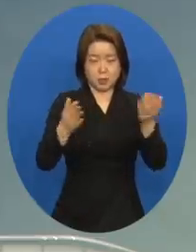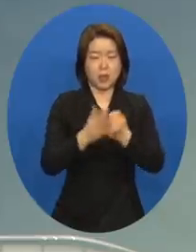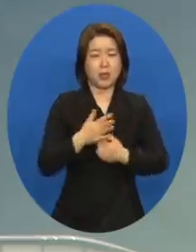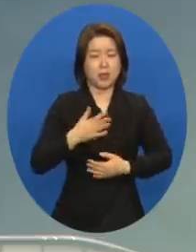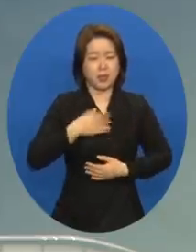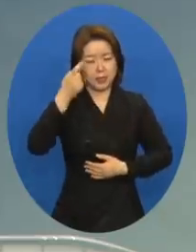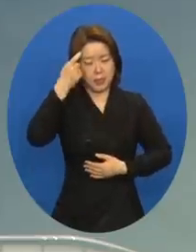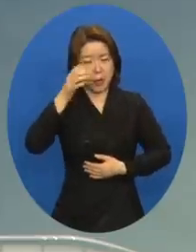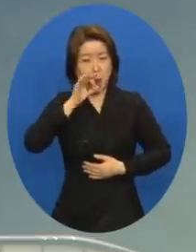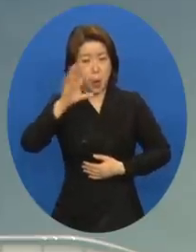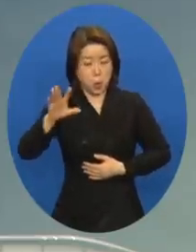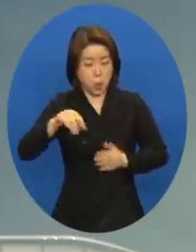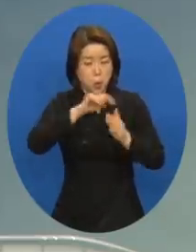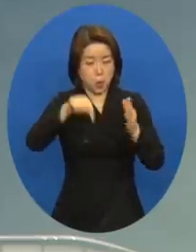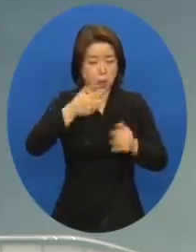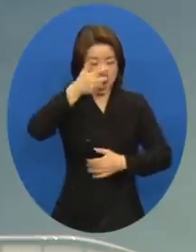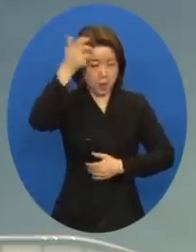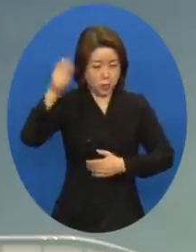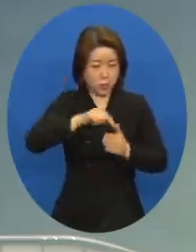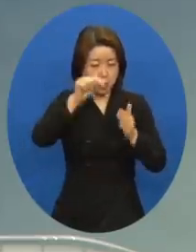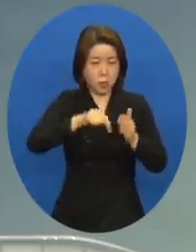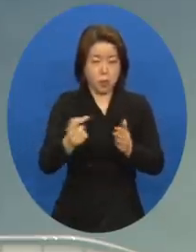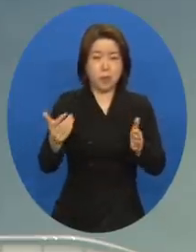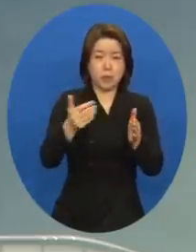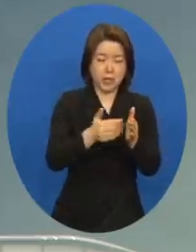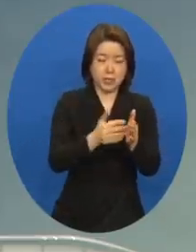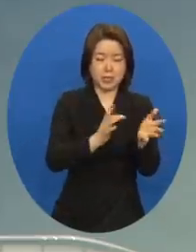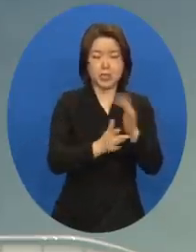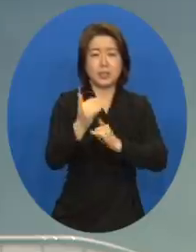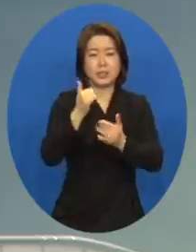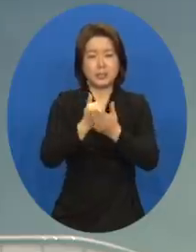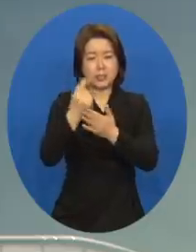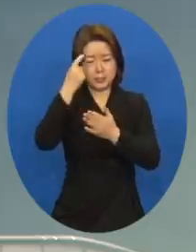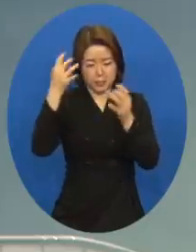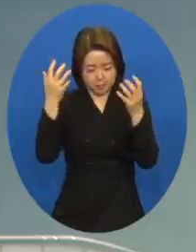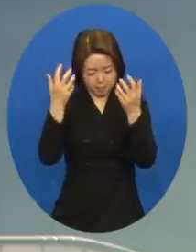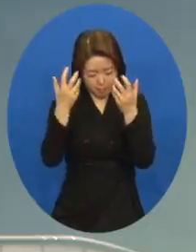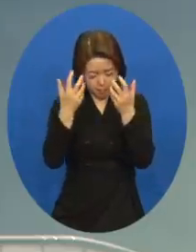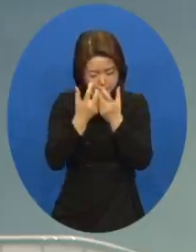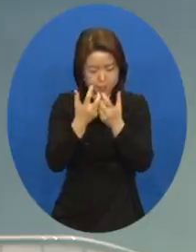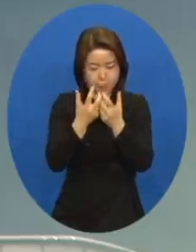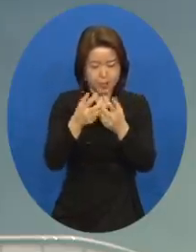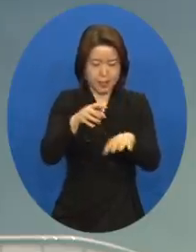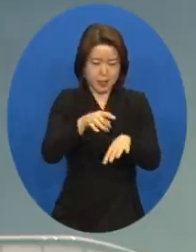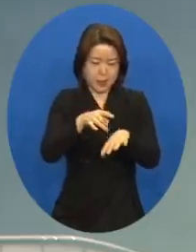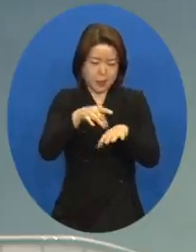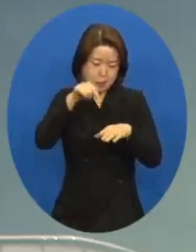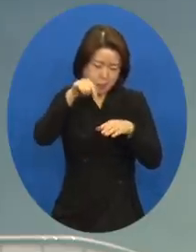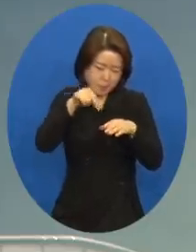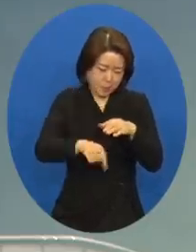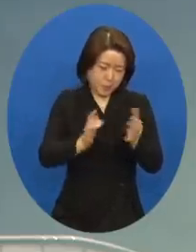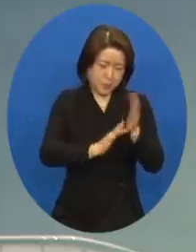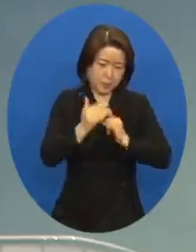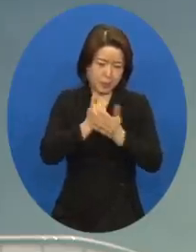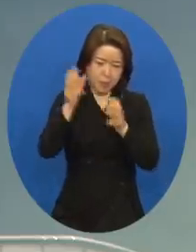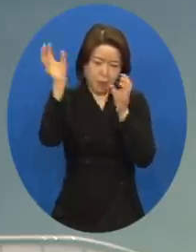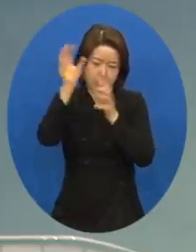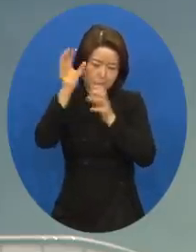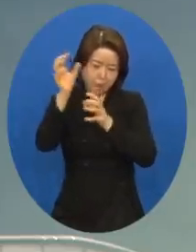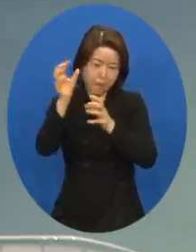무의식과 꿈속까지 예수의식화가 된 골수 예수장이이고